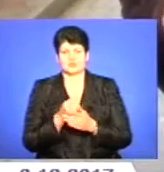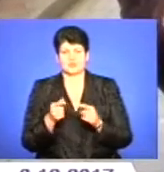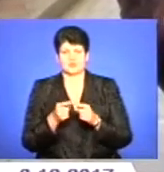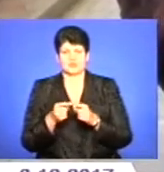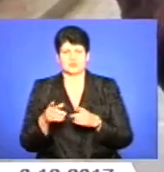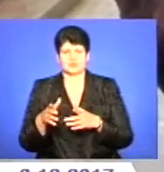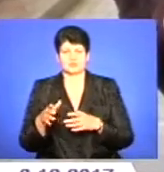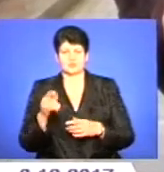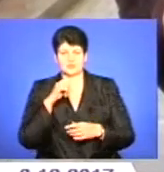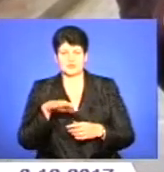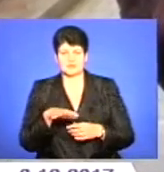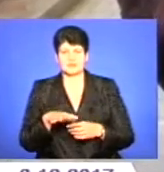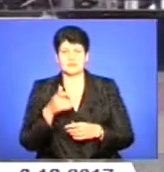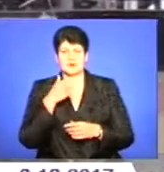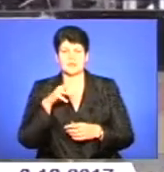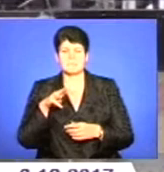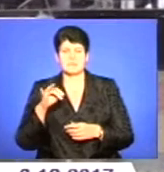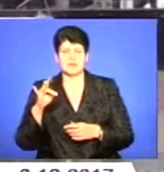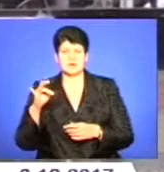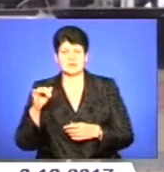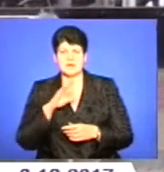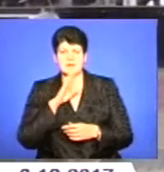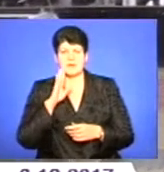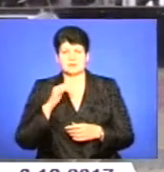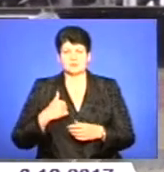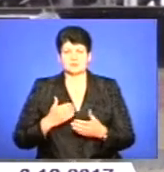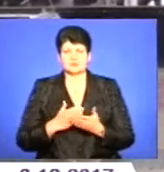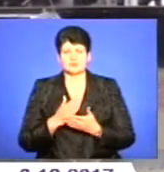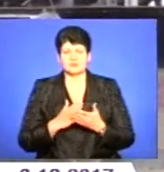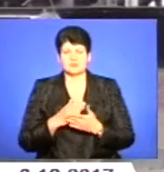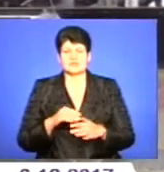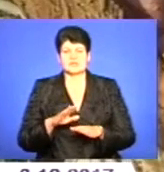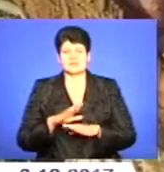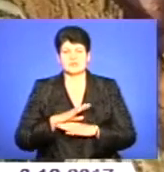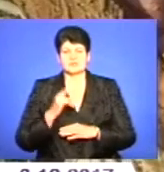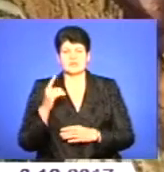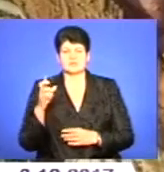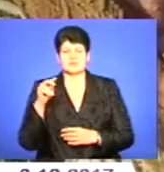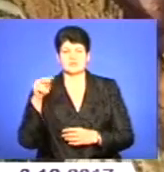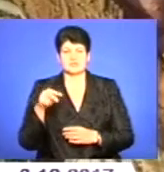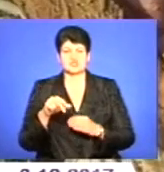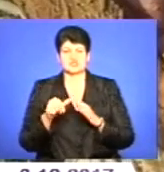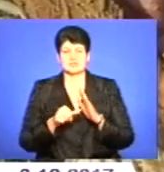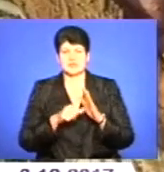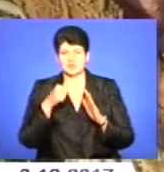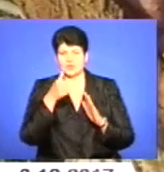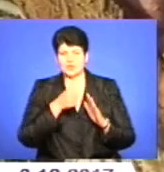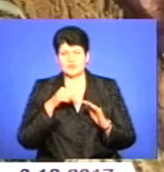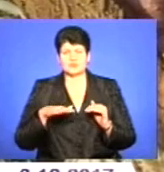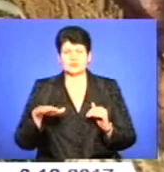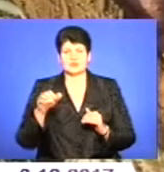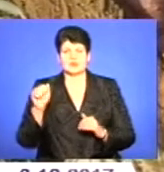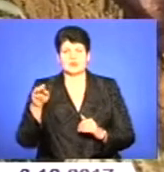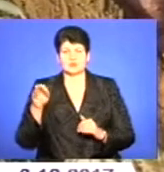волонтерів Тернопільщини, пані Мирослава, мати військовослужбовця Андрія Питака, який загинув 1 березня 2016 року в зоні